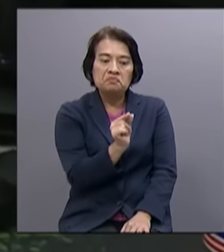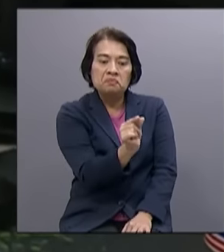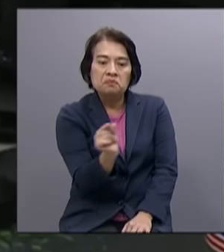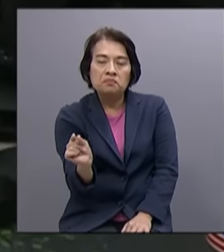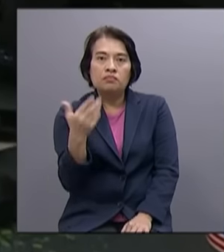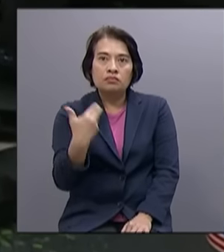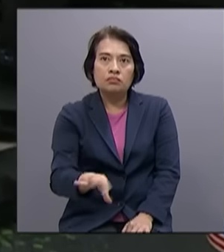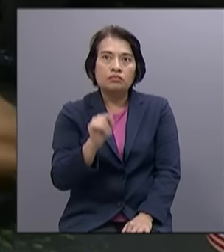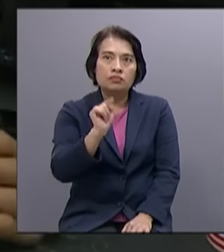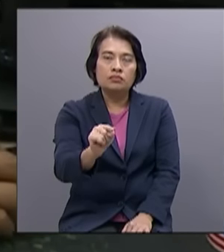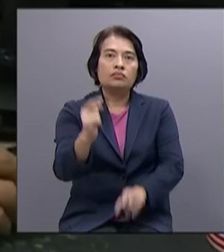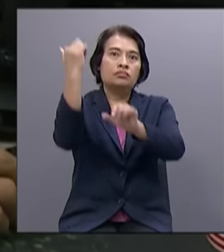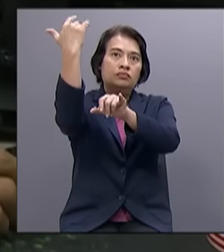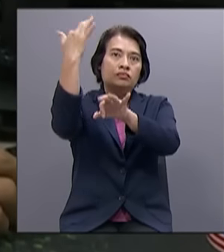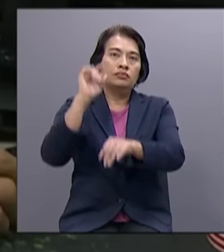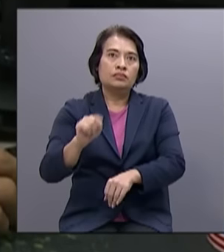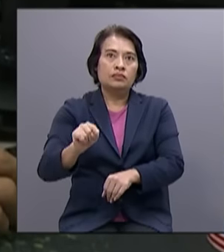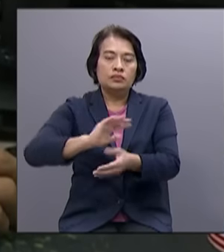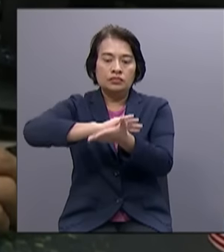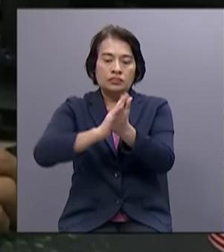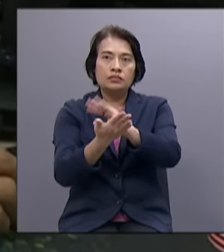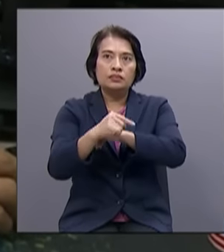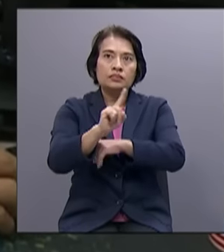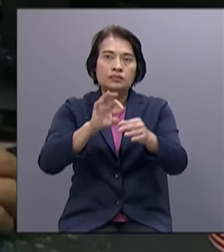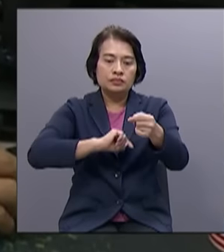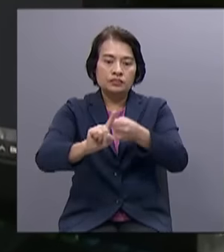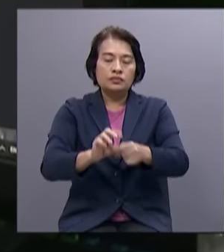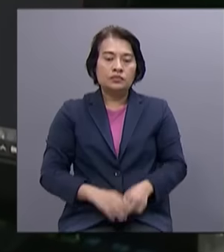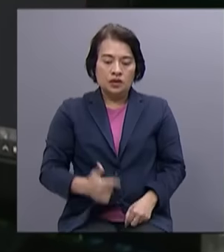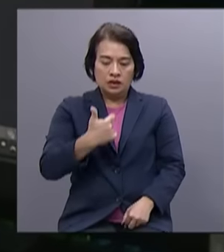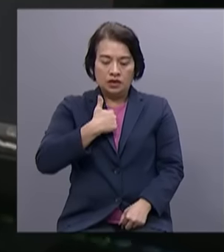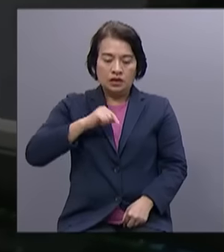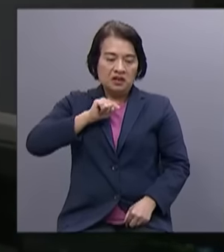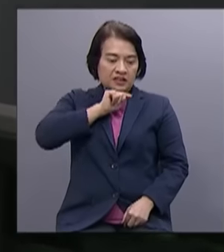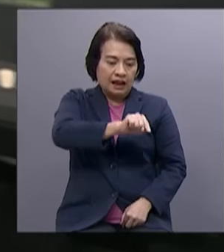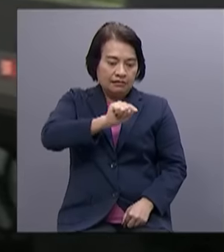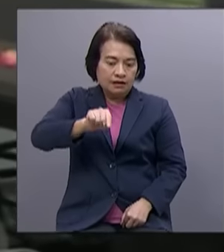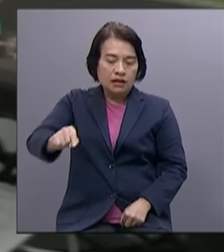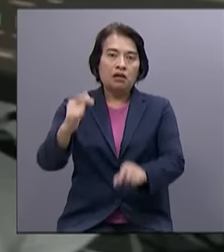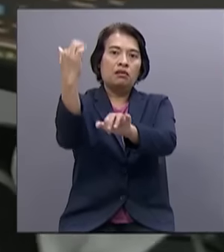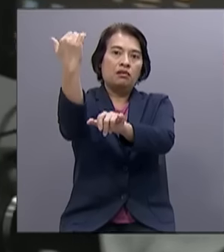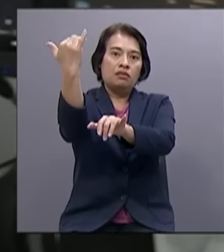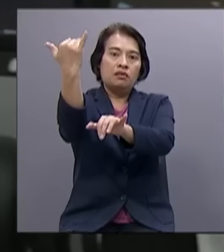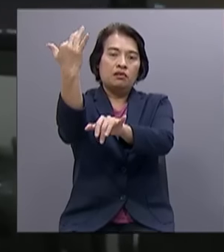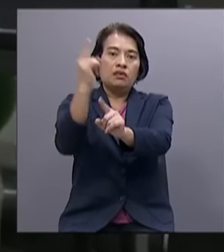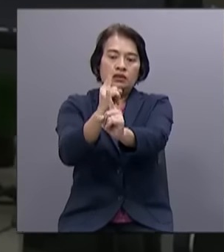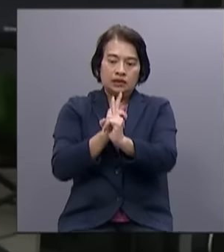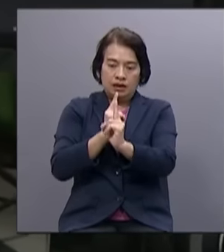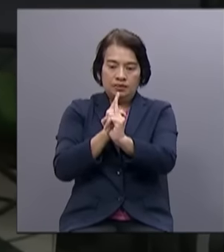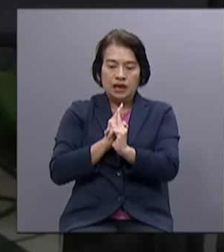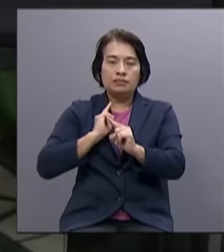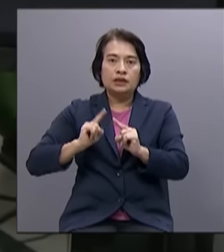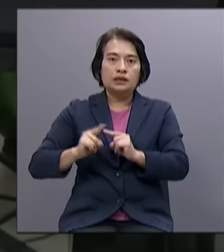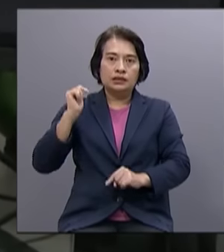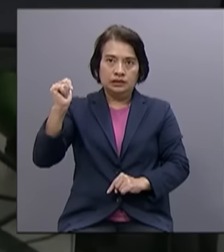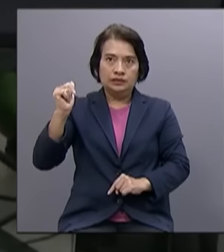สำเร็จแล้วคอมพิวเตอร์ตัวนั้นจะกลายเป็นซอมบี้เพราะว่าผู้วงการสามารถสั่งการคอมพิวเตอร์ให้ทำได้ทุกอย่าง